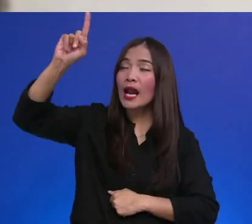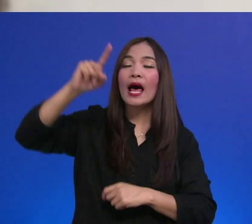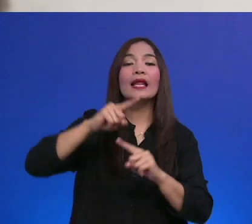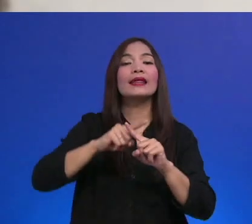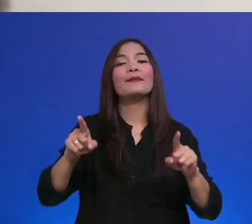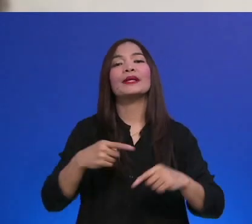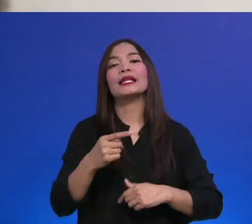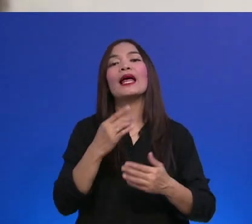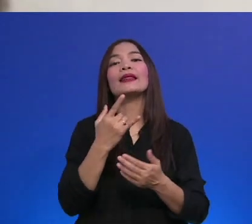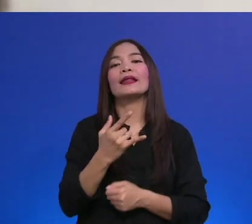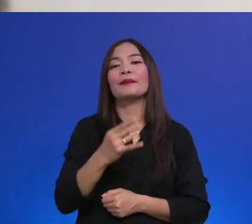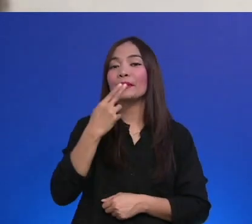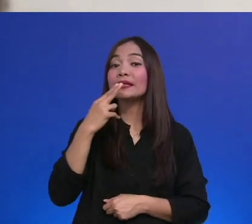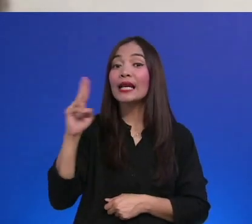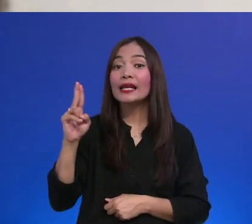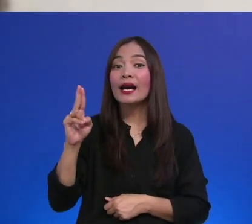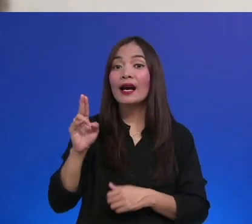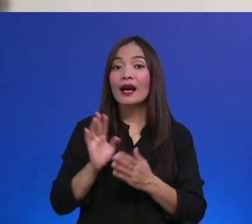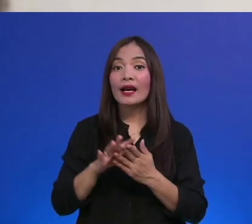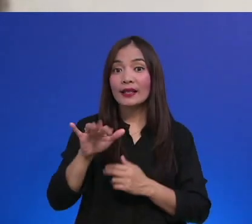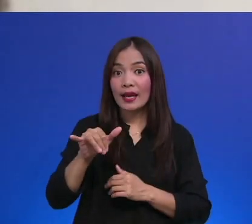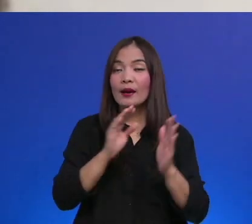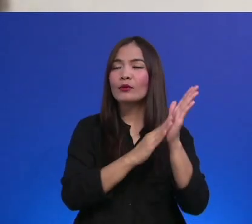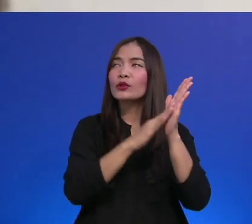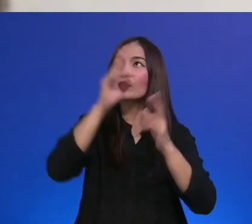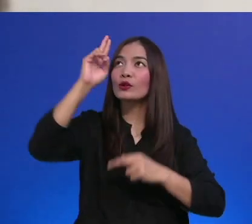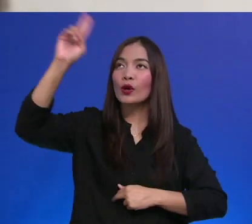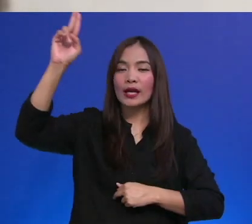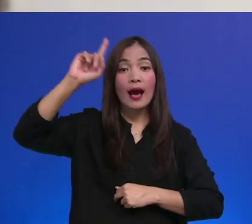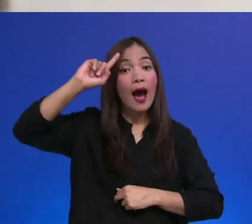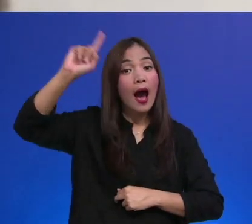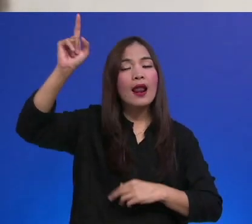puji tuhan dia layak untuk disembah